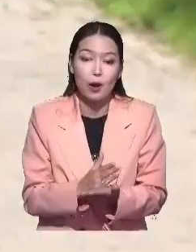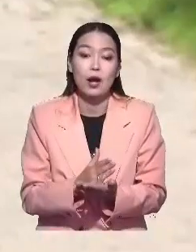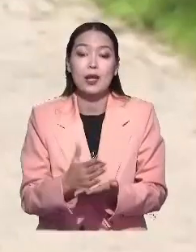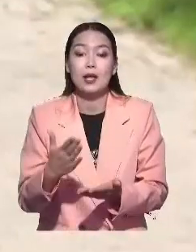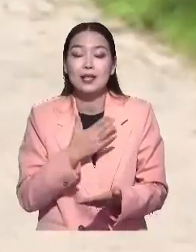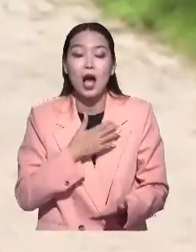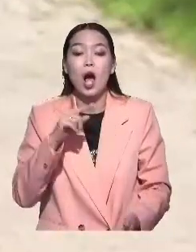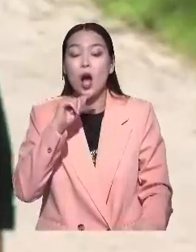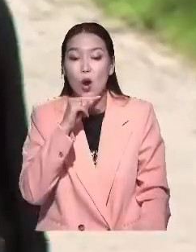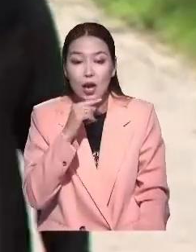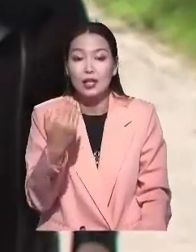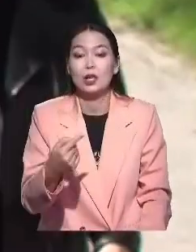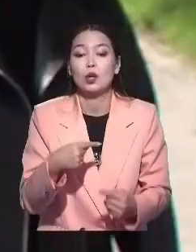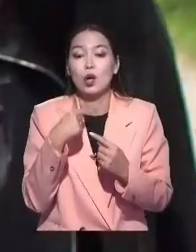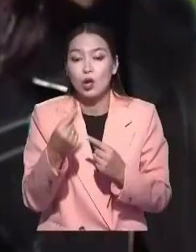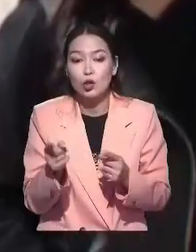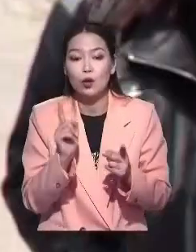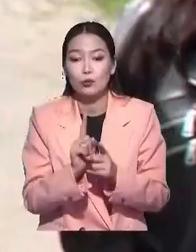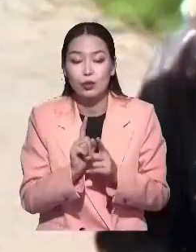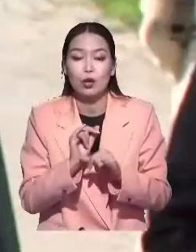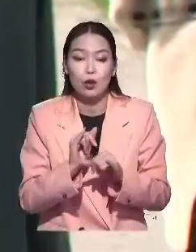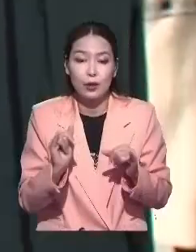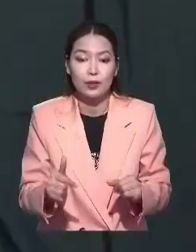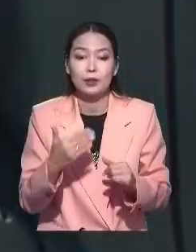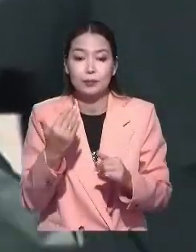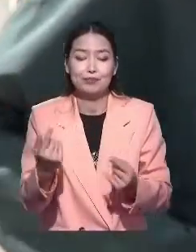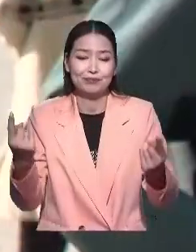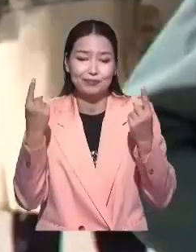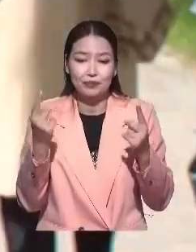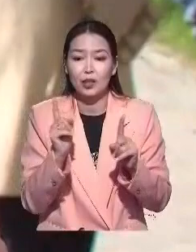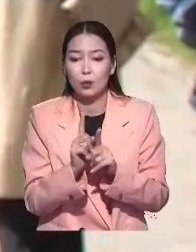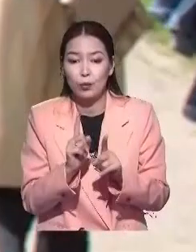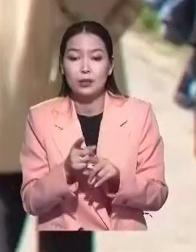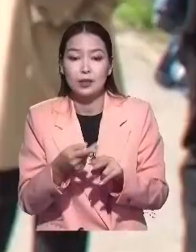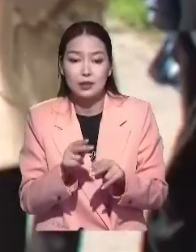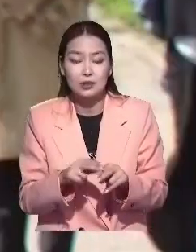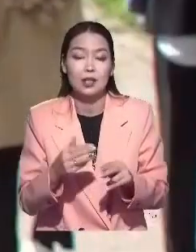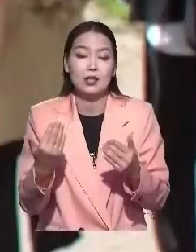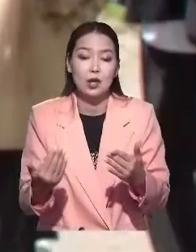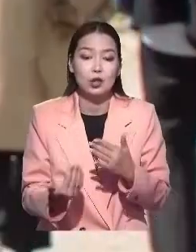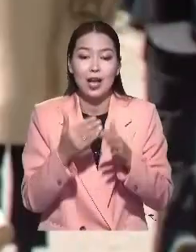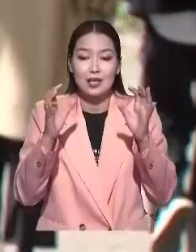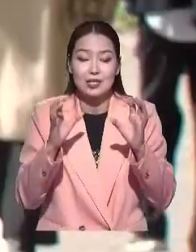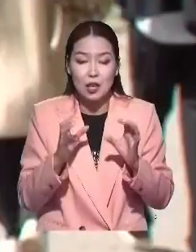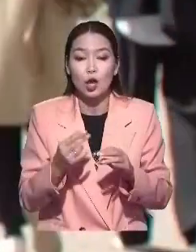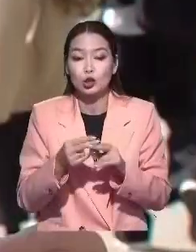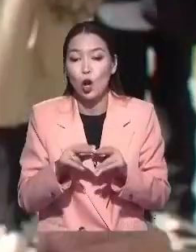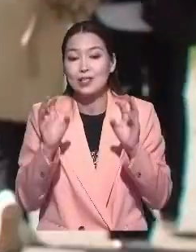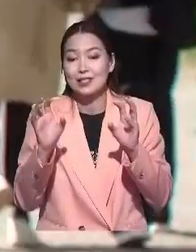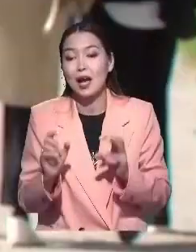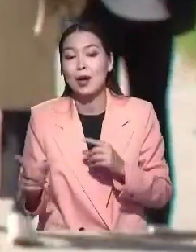біздің экономиканың алдыға жылжуына әсерін тигізетін ірі салалар болатын болса, сол жаңа заңның аясында біз сол заңмен